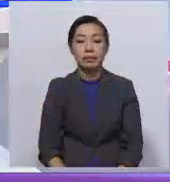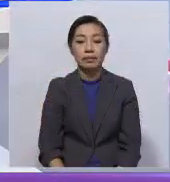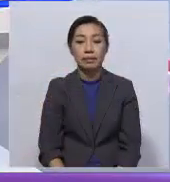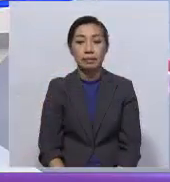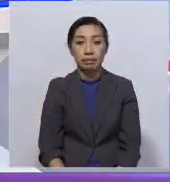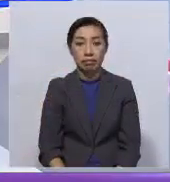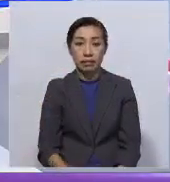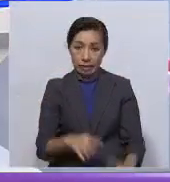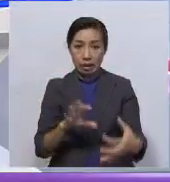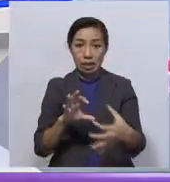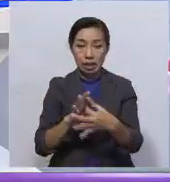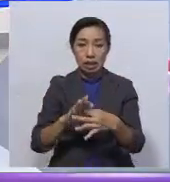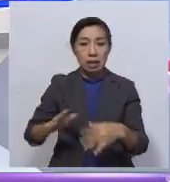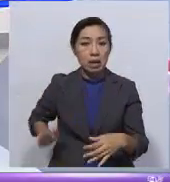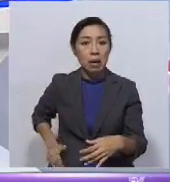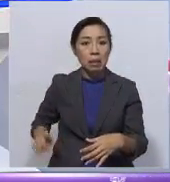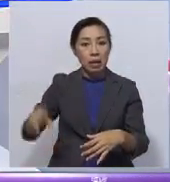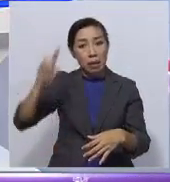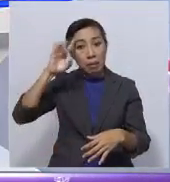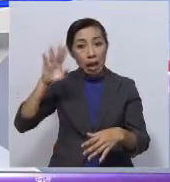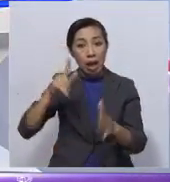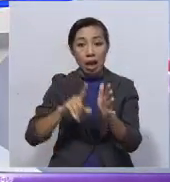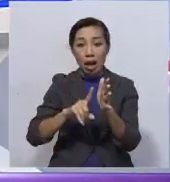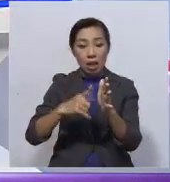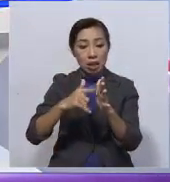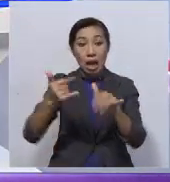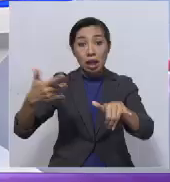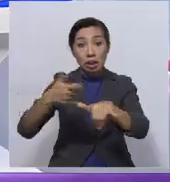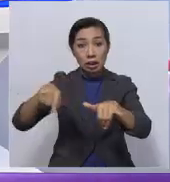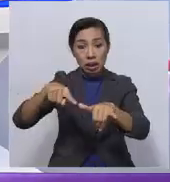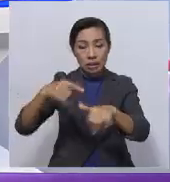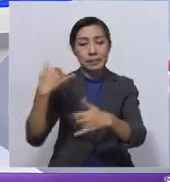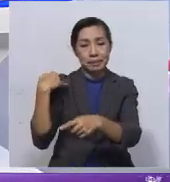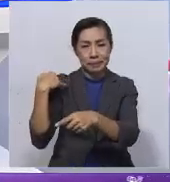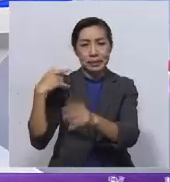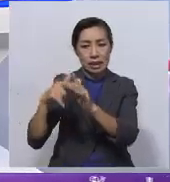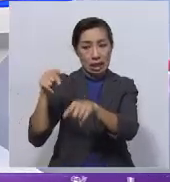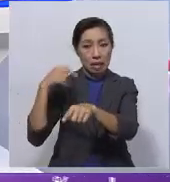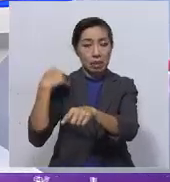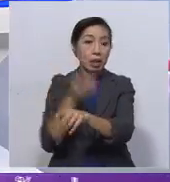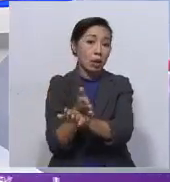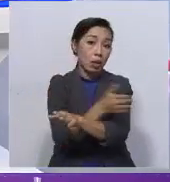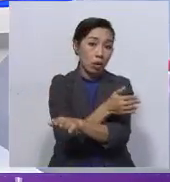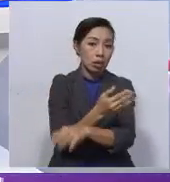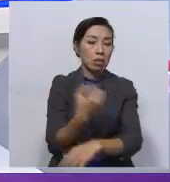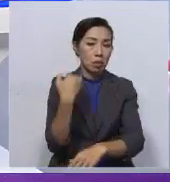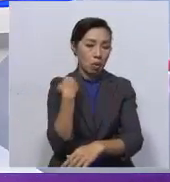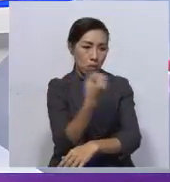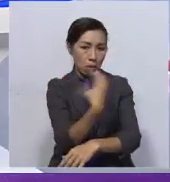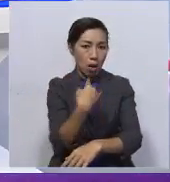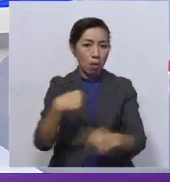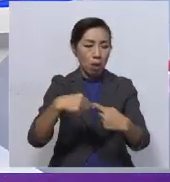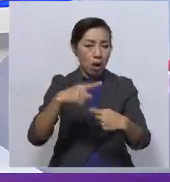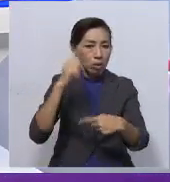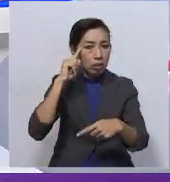ยังคงอยู่ที่เรื่องของวัคซีนป้องกันโรคพิษสุนัขบ้านะคะก่อนหน้านี้ค่ะมีการระบุถึงวัคซีนป้องกันโรคพิษสุนัขบ้าที่กรมป